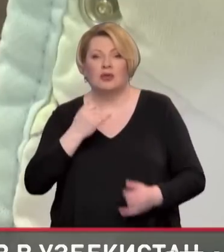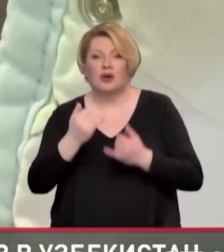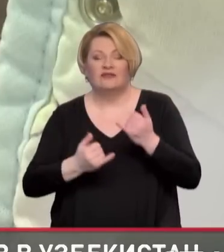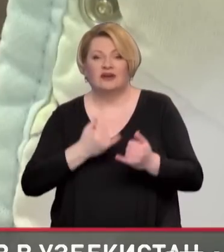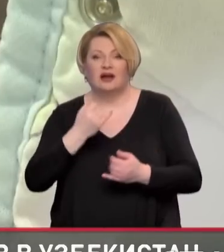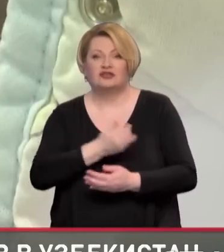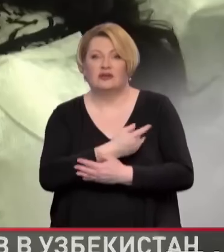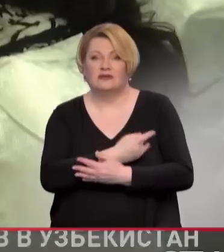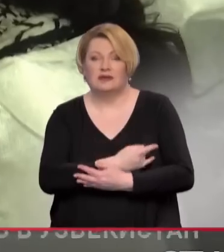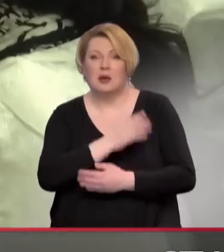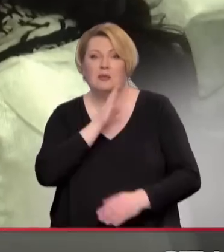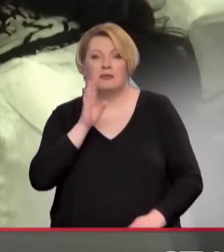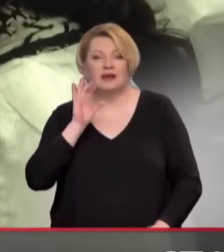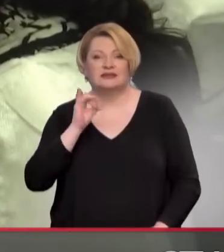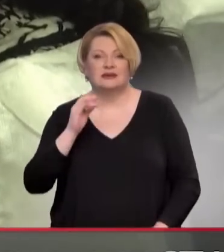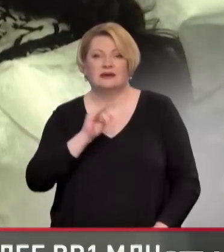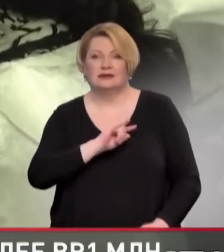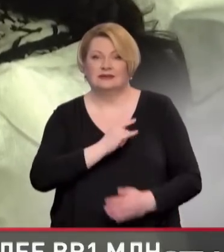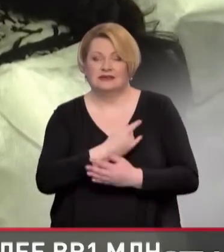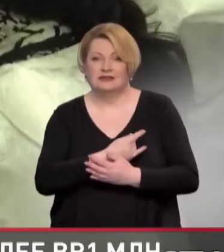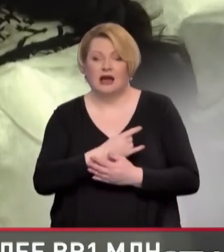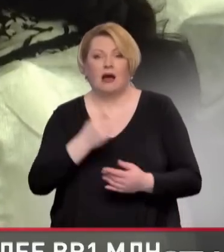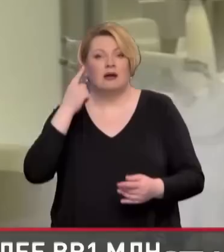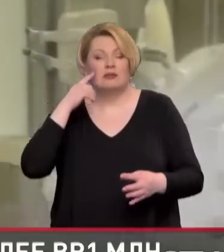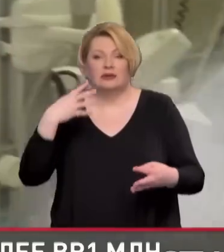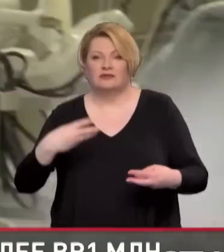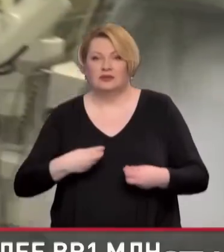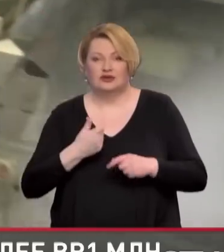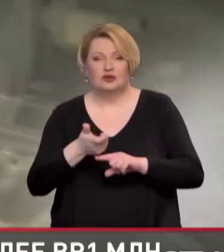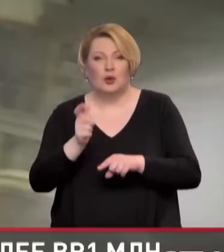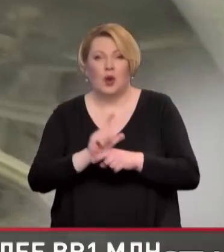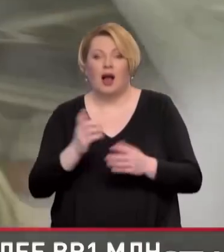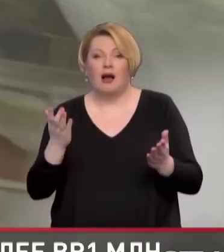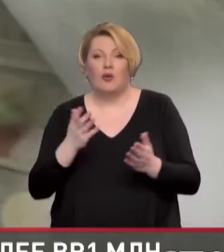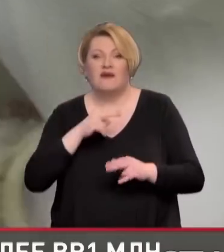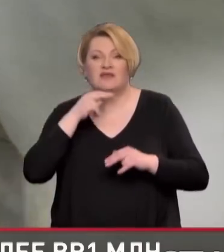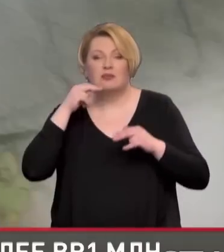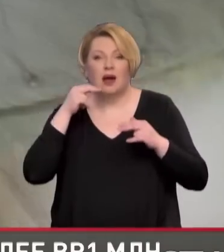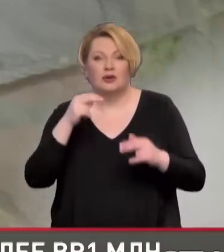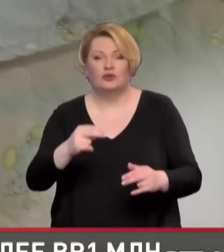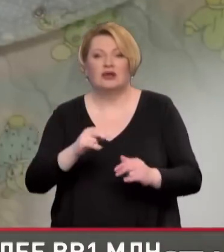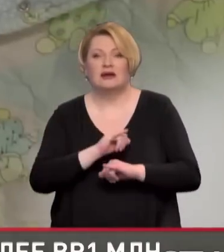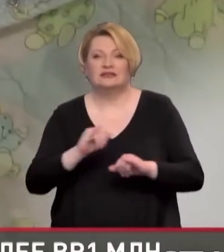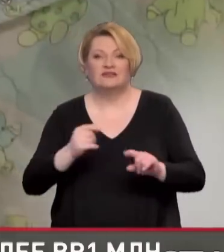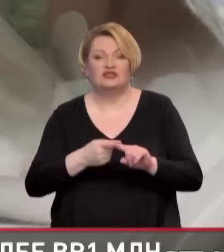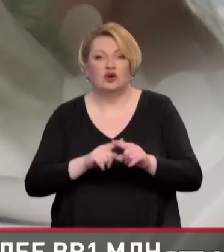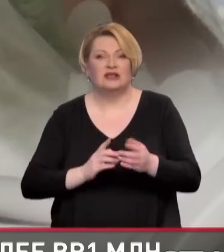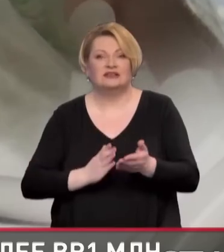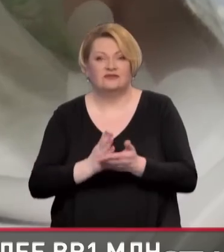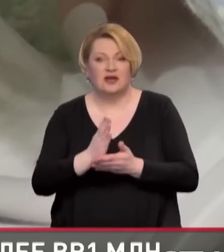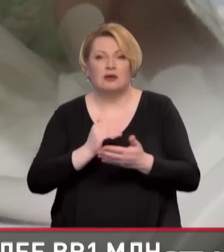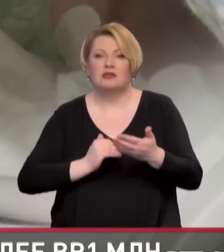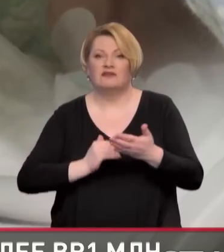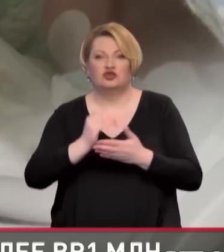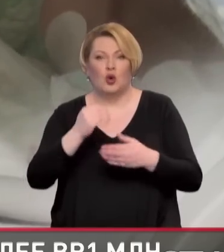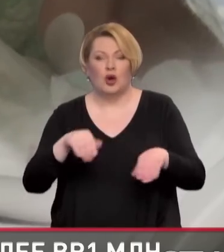в РНПЦ «Мать и дитя». Гостья осталась под глубоким впечатлением от того, какое внимание уделяется развитию этой сферы на самом